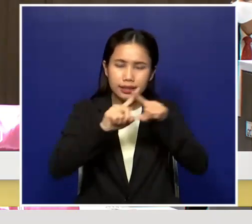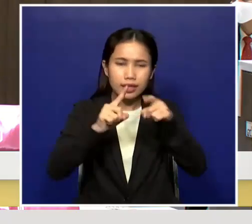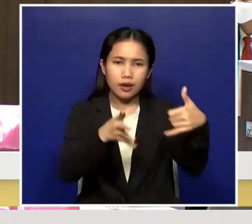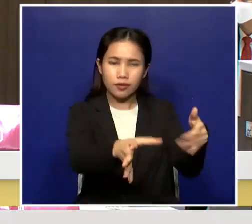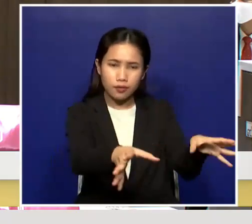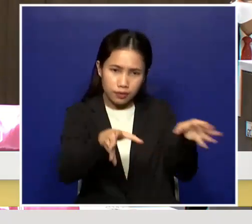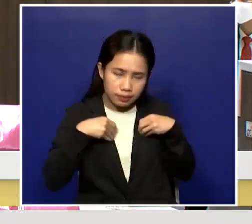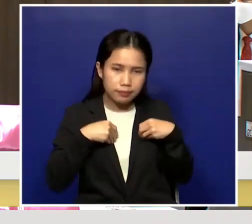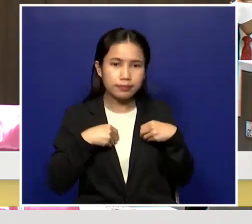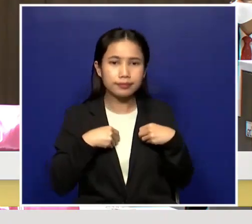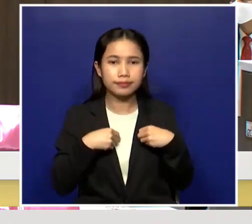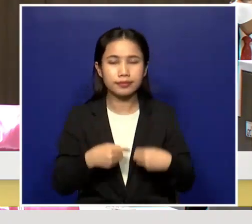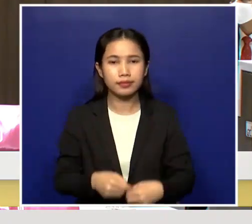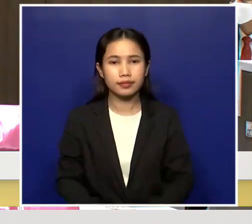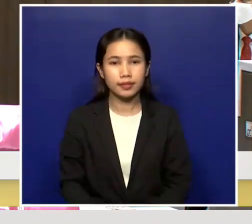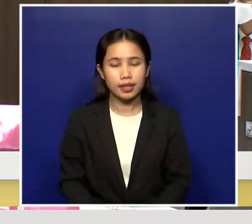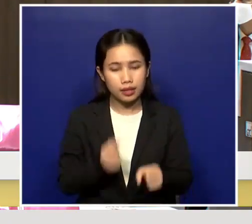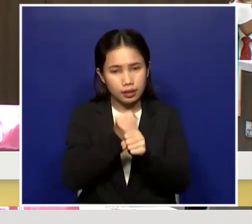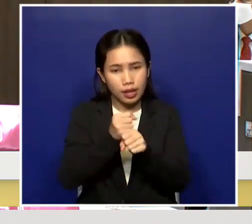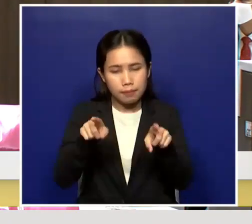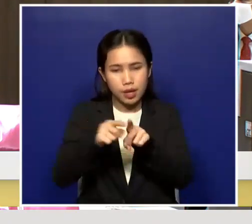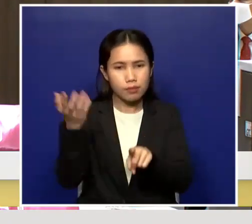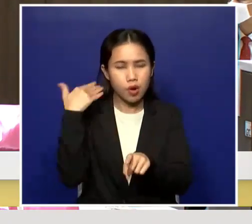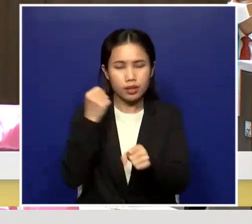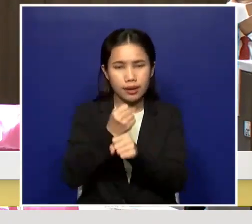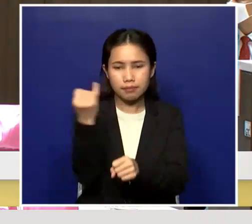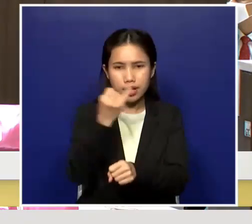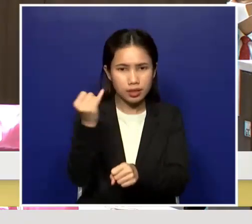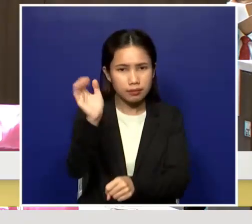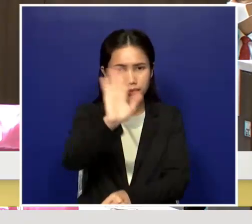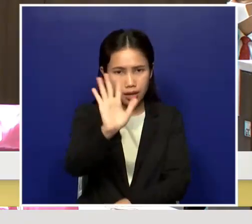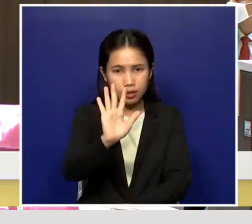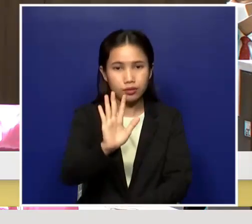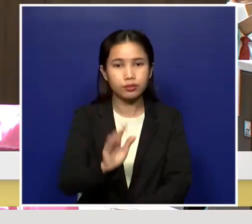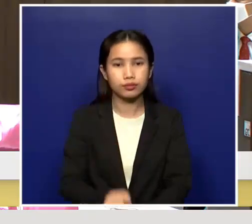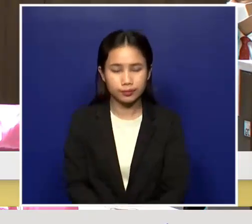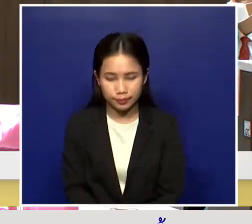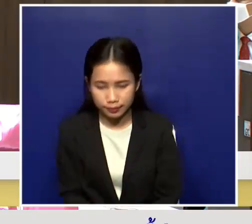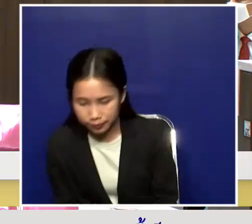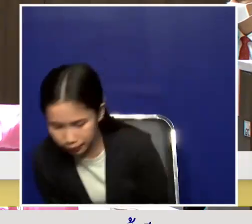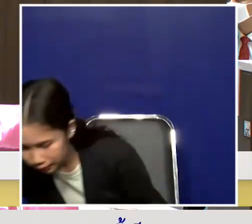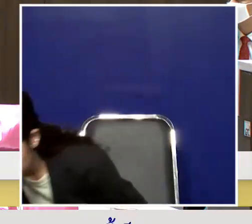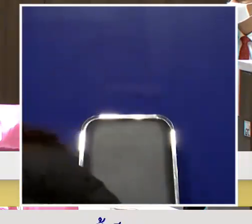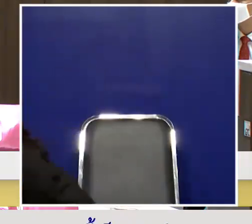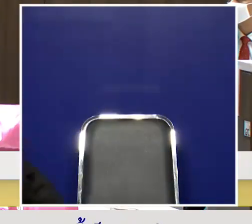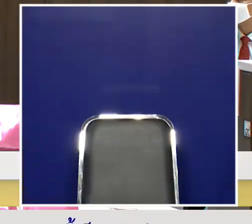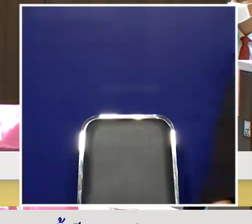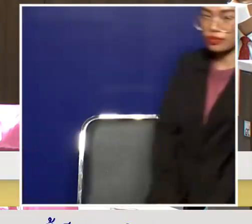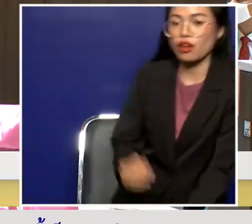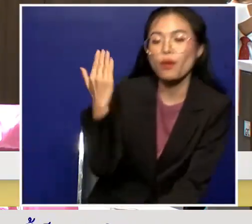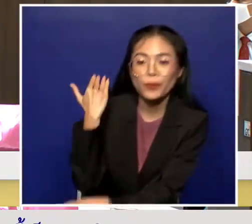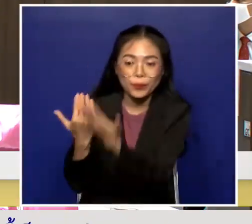าแบบจอมพลผ้าขม้าแดงพันโทพยมต้องหนีตาย เห็นไหมครับวันนี้คุณยังกระทำเยี่ยงนั้นอยู่เ